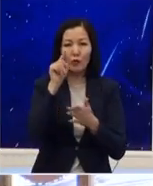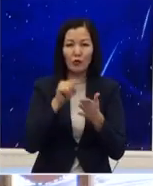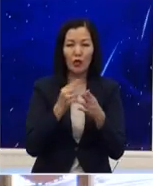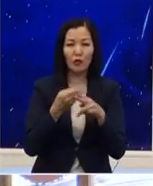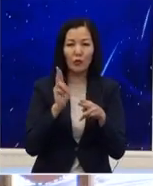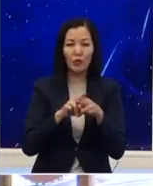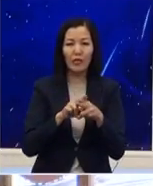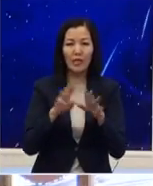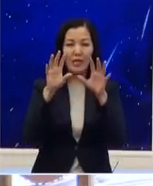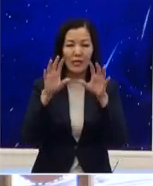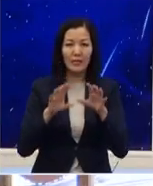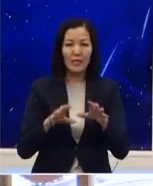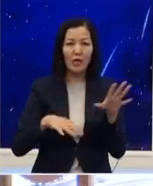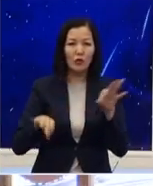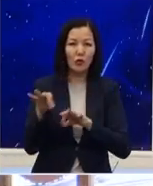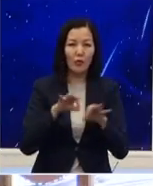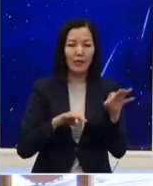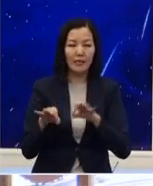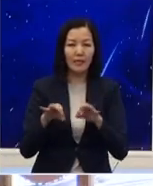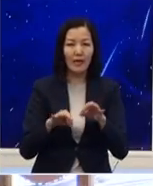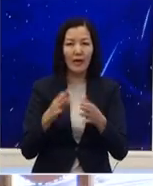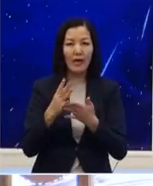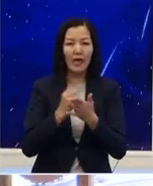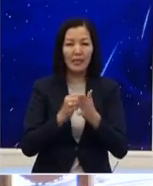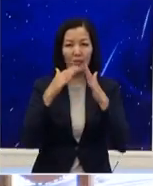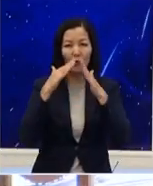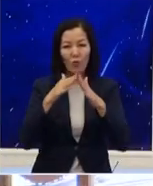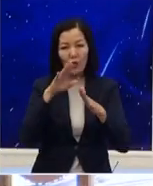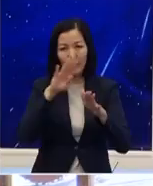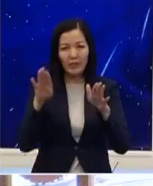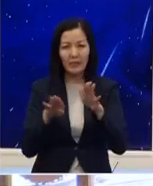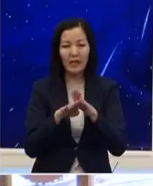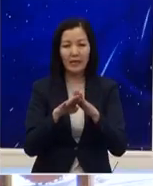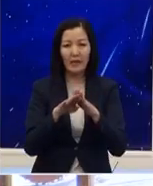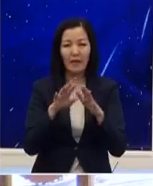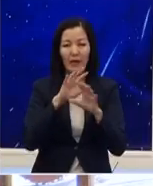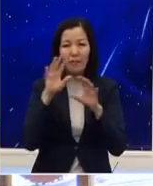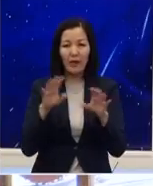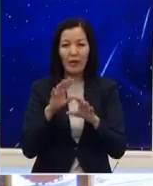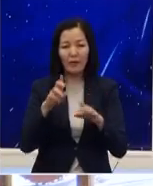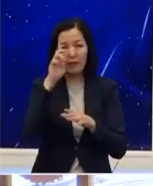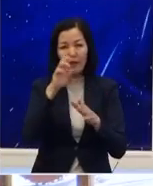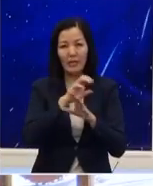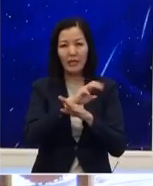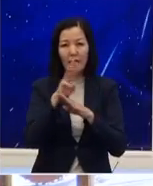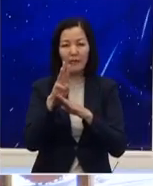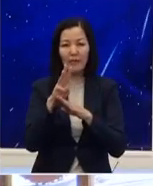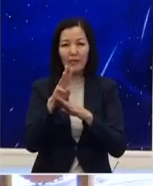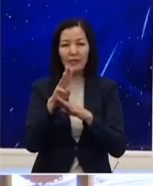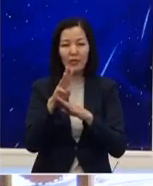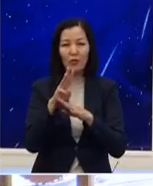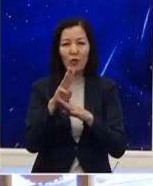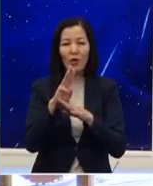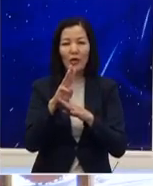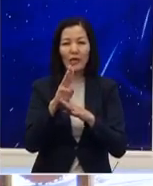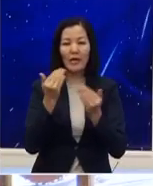Сондықтан осы заң жобасында қаралған астық қорларын сақтауды мемлекеттік қамтамасыз ету, осы саладағы оператордың